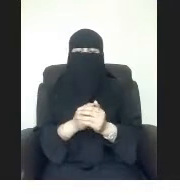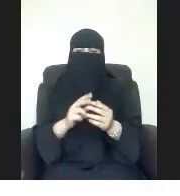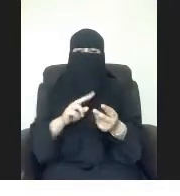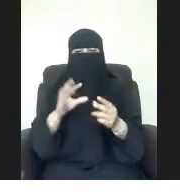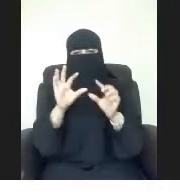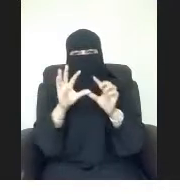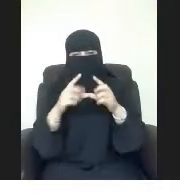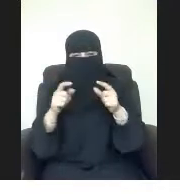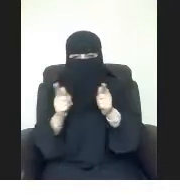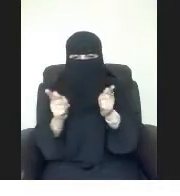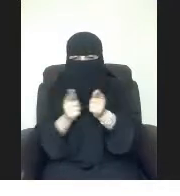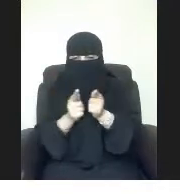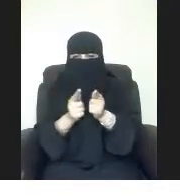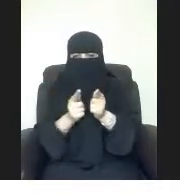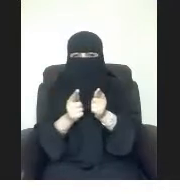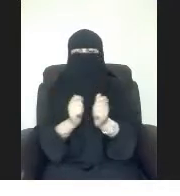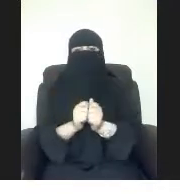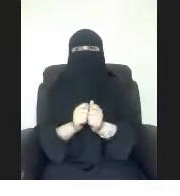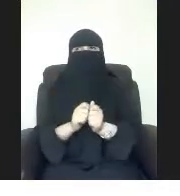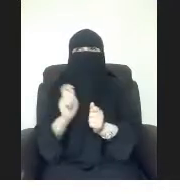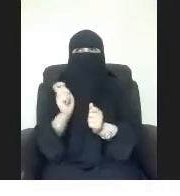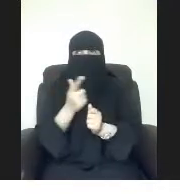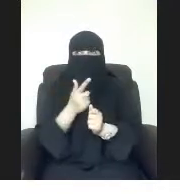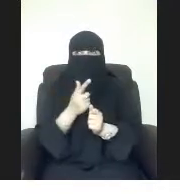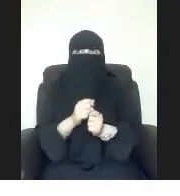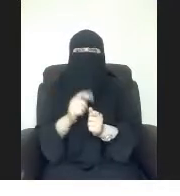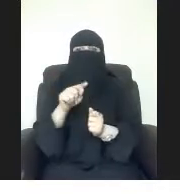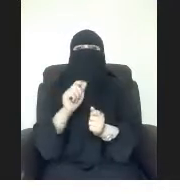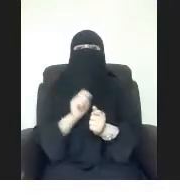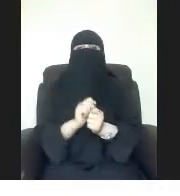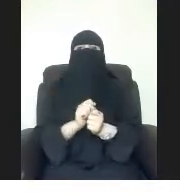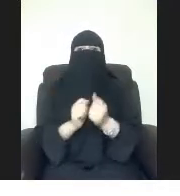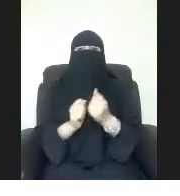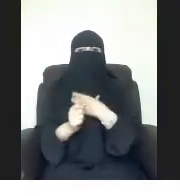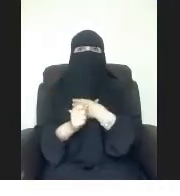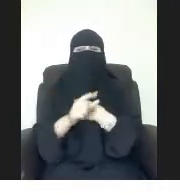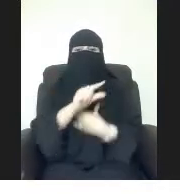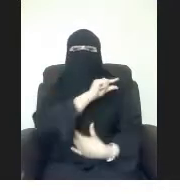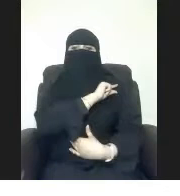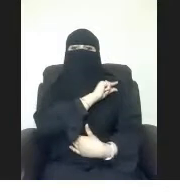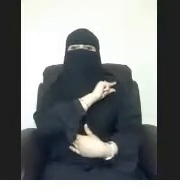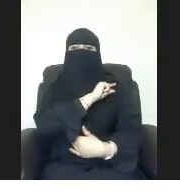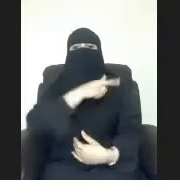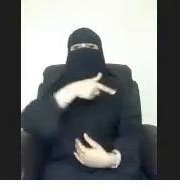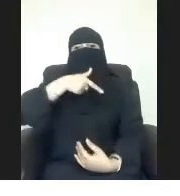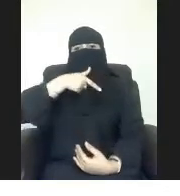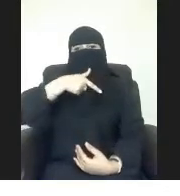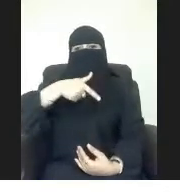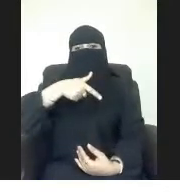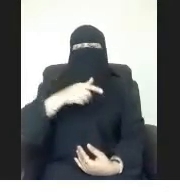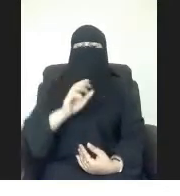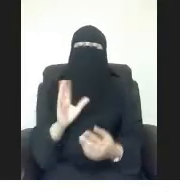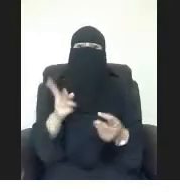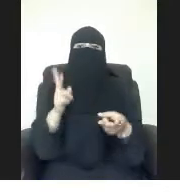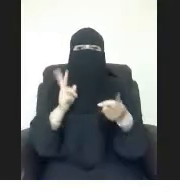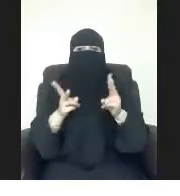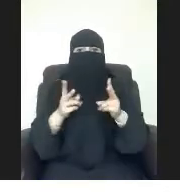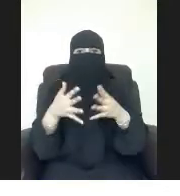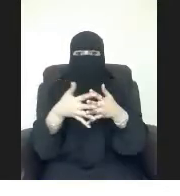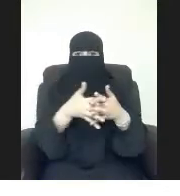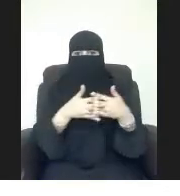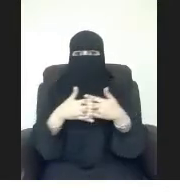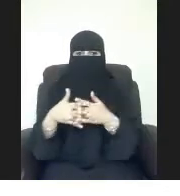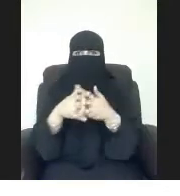التناوب الطلاب في مجموعات، في المرحلة الابتدائية بالذات انتشرت هذه النماذج في الولايات المتحدة. لأنه